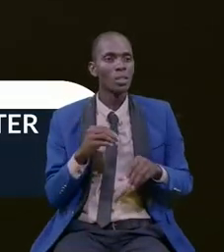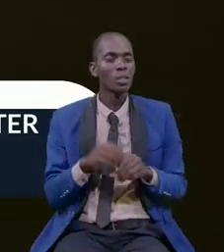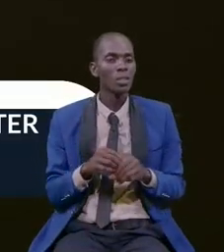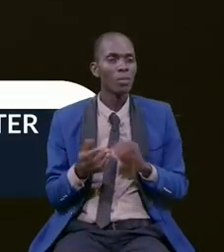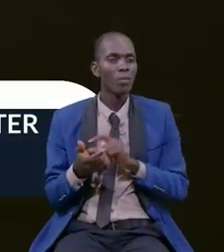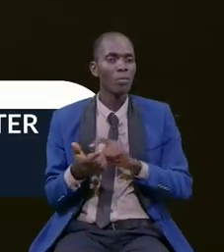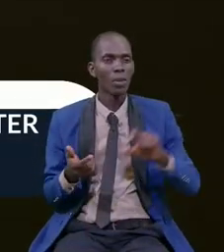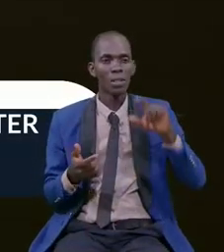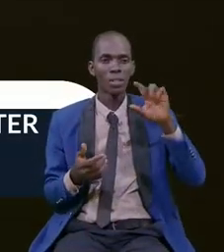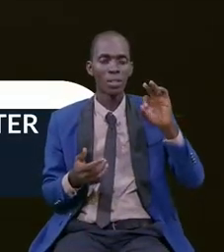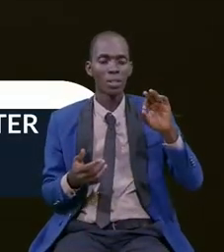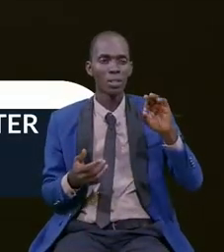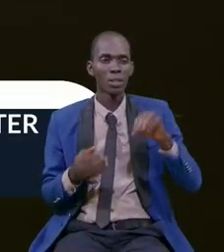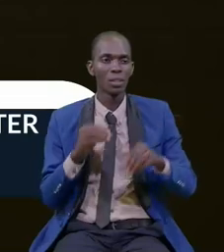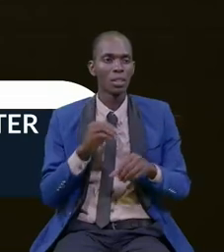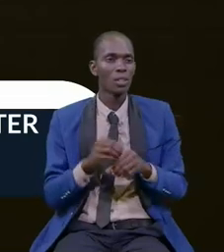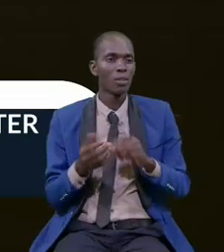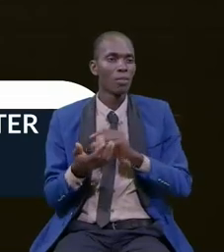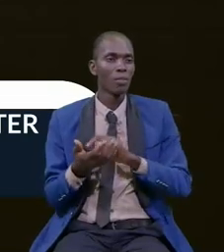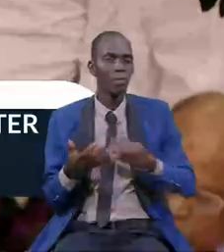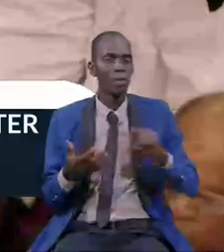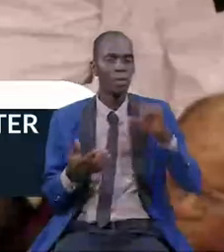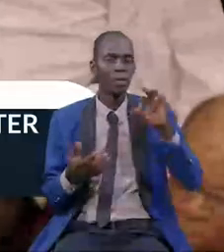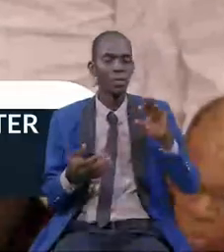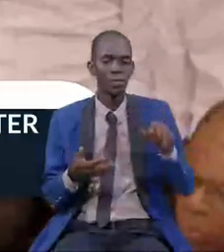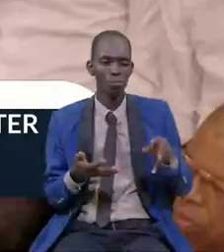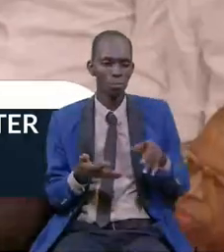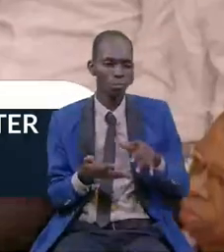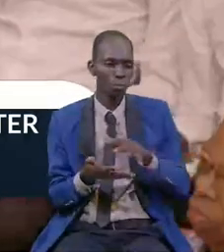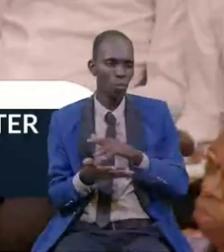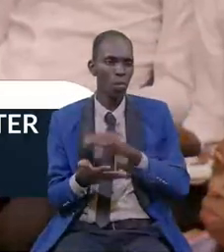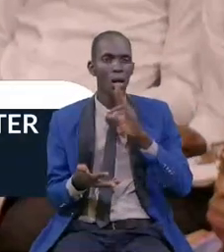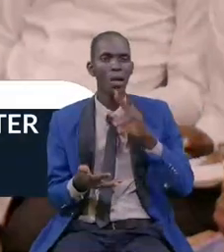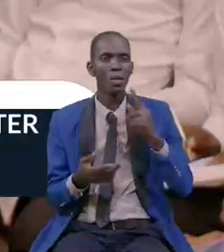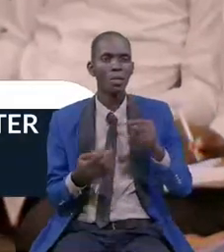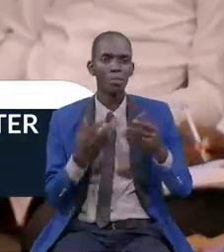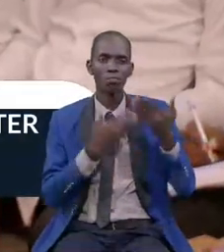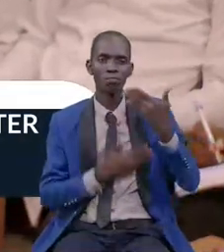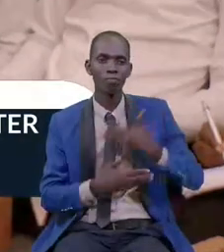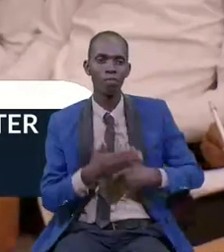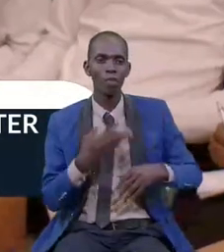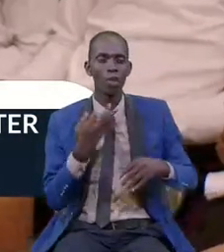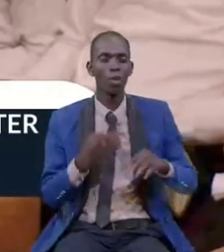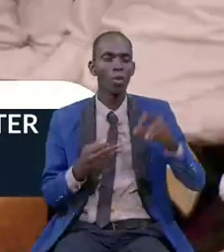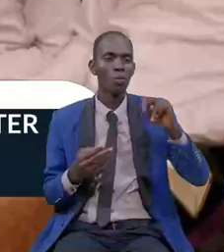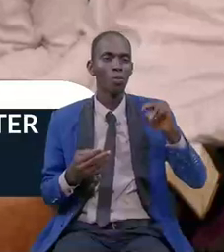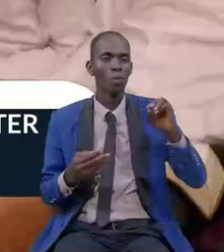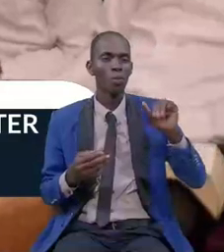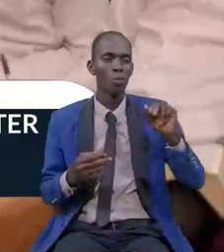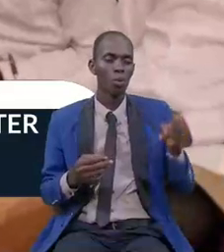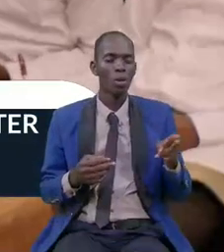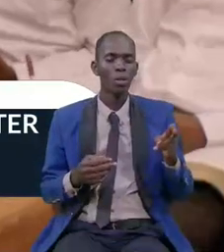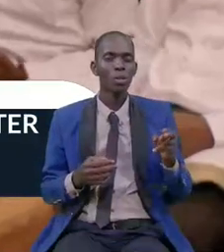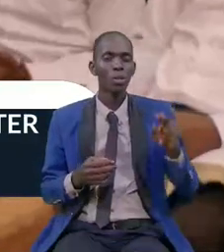le verset 9 voici la postérité de Noé Noé était un